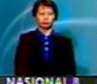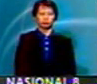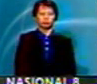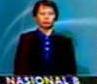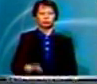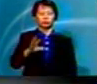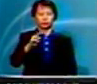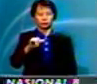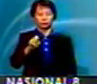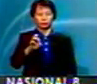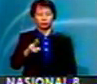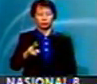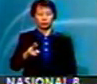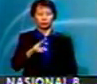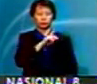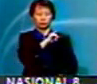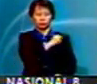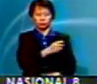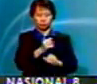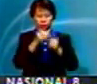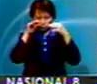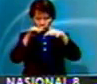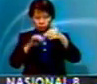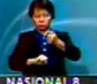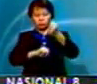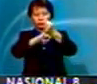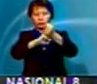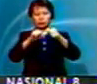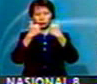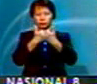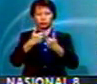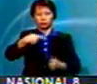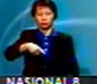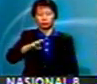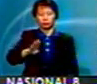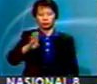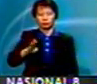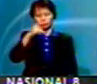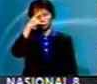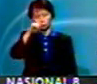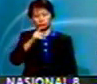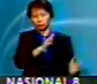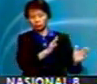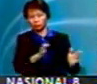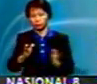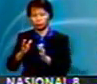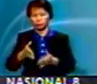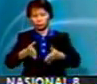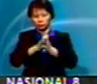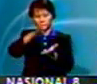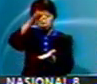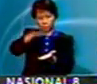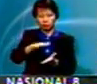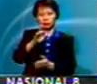Mazes Energy sedang berhad berjaya mendapat perhatian dan sokongan daripada Pertubuhan Bangsa Bersatu PBB bagi merealisasi inisiatif